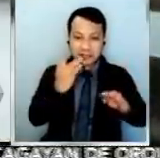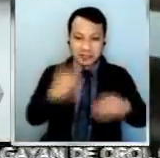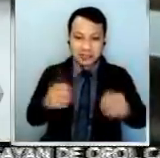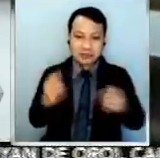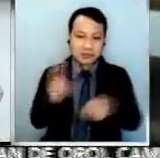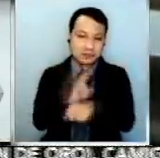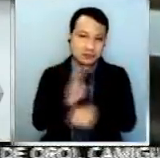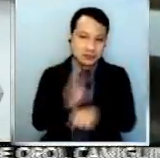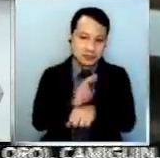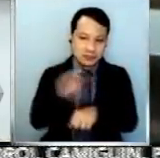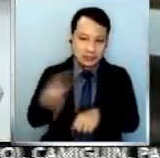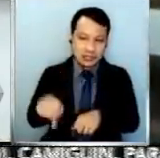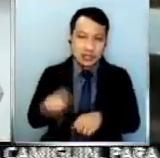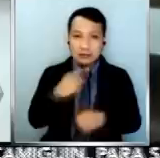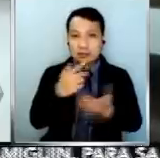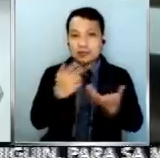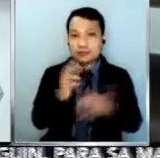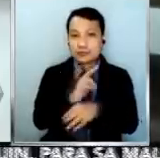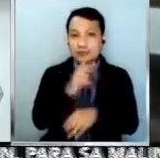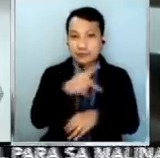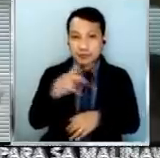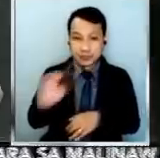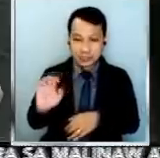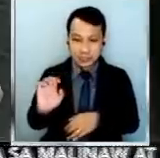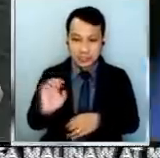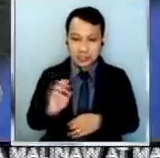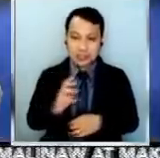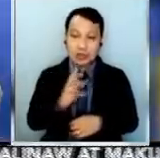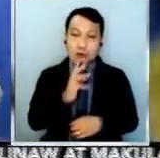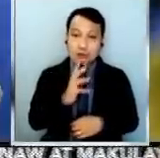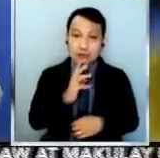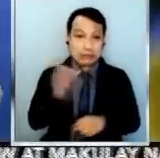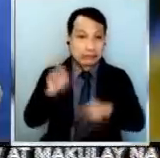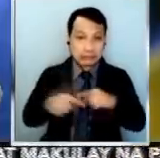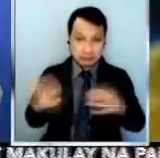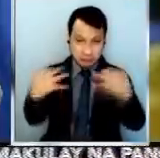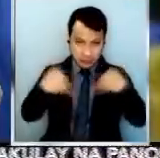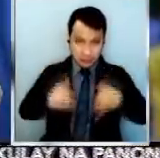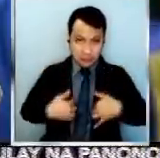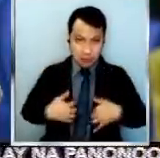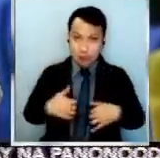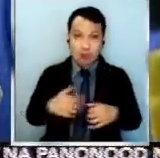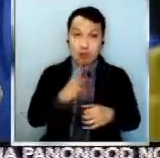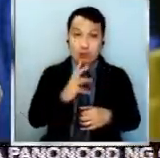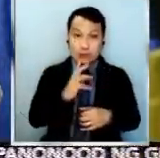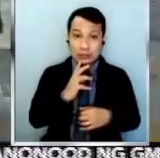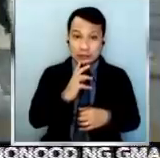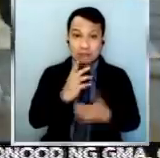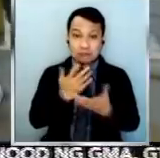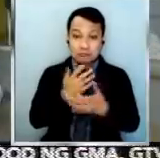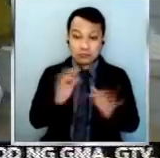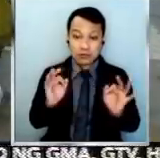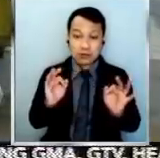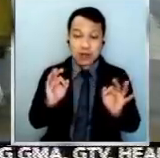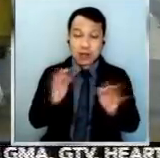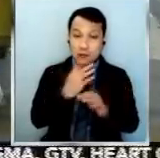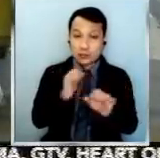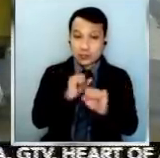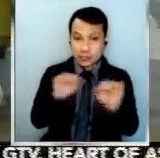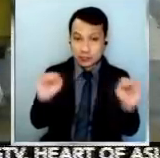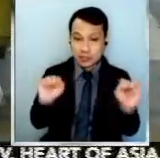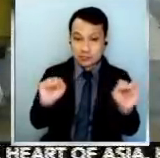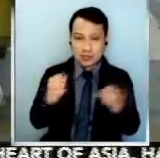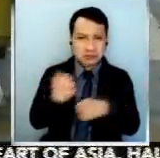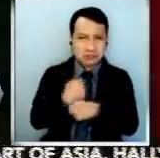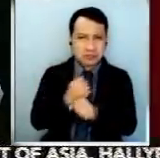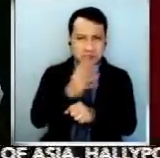ng personal protective equipment na water resistant. Noong isang taon pa raw nagsimulang gumawa ng PPE na yari sa plastic bottle